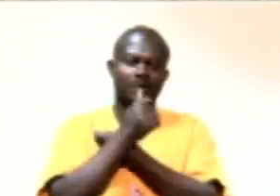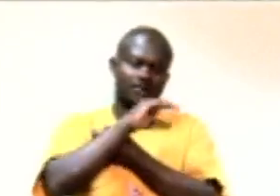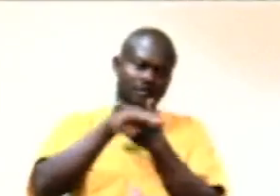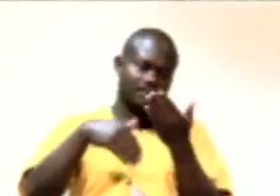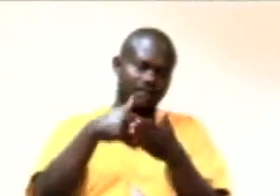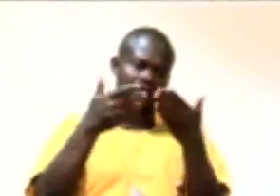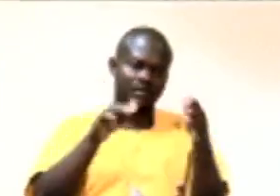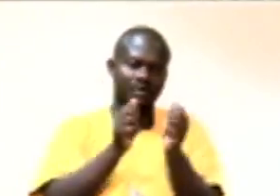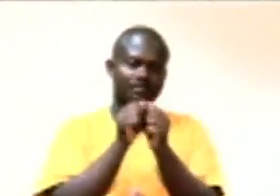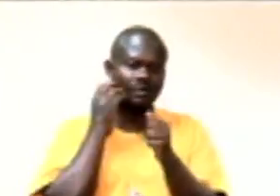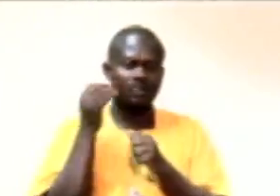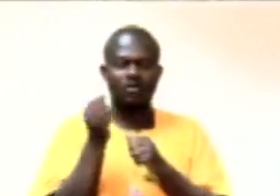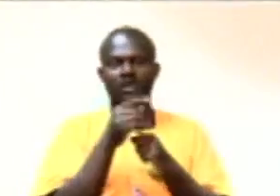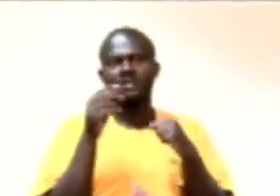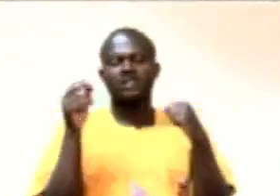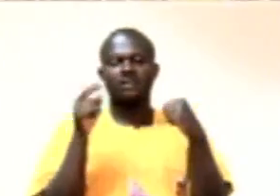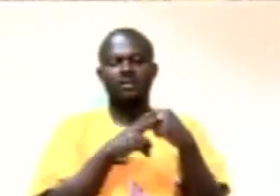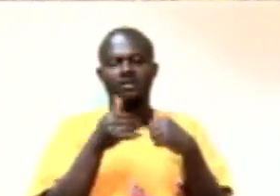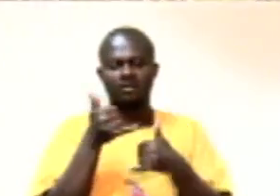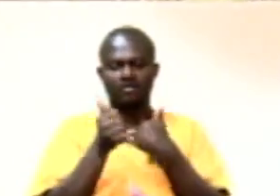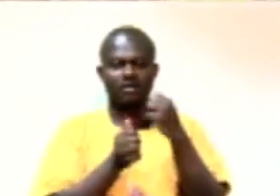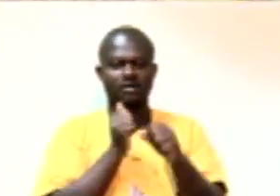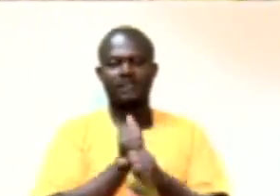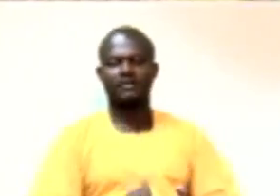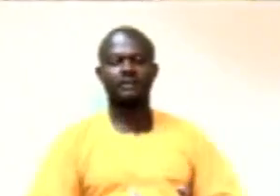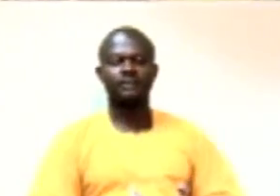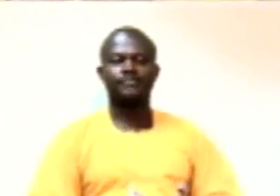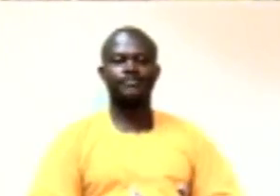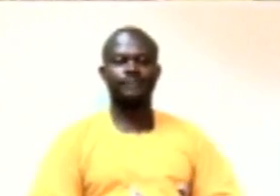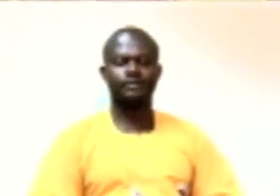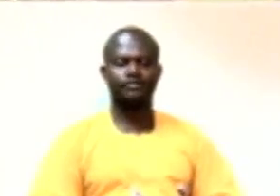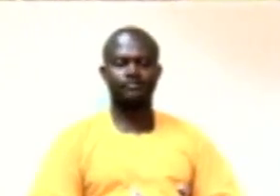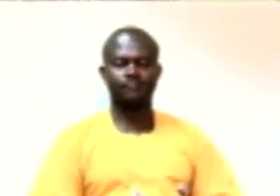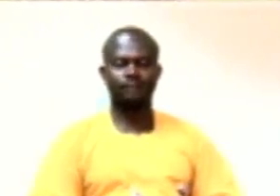byarangirana n'ukwezi kwa Nyakanga uyu mwaka. Divin Uwayo, Televiziyo Rwanda.